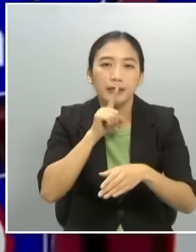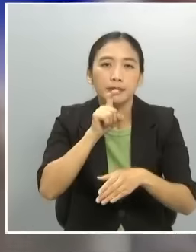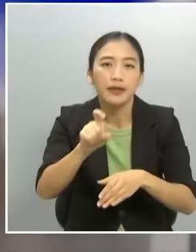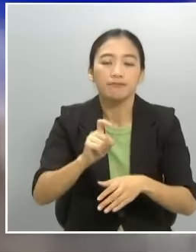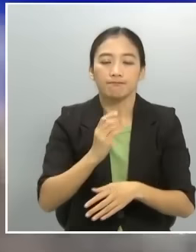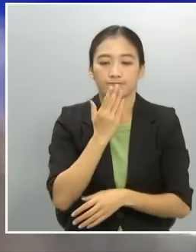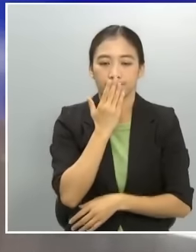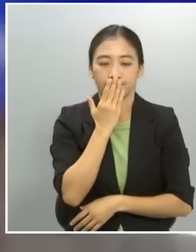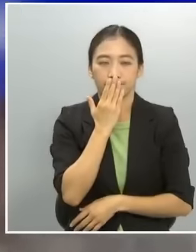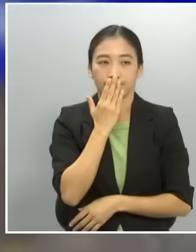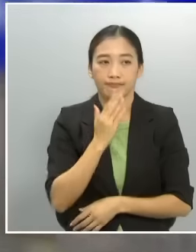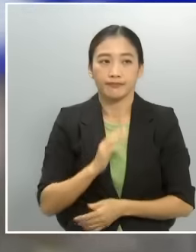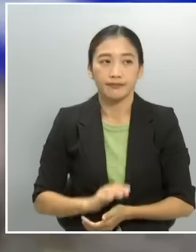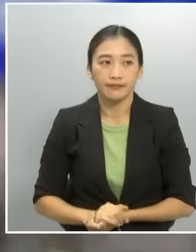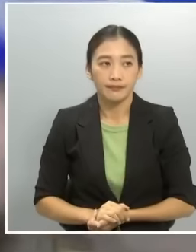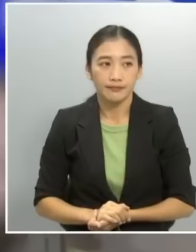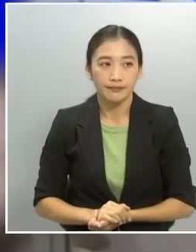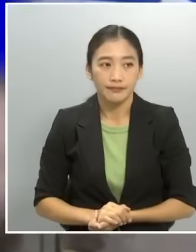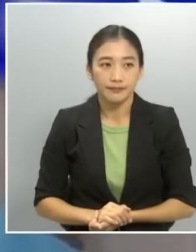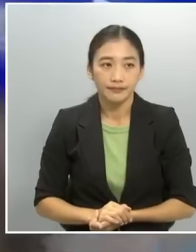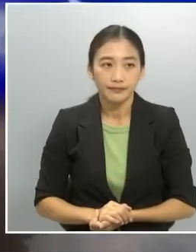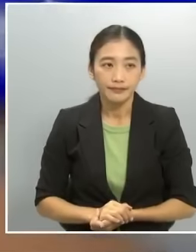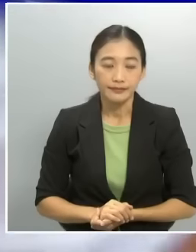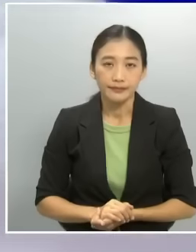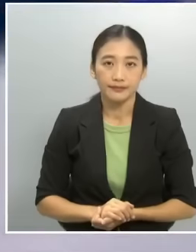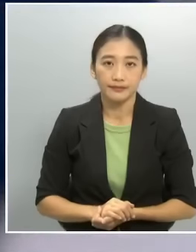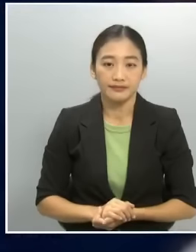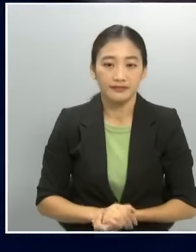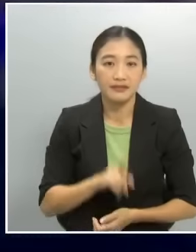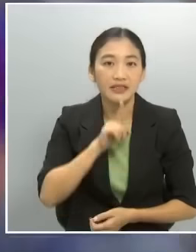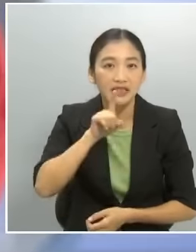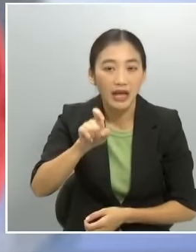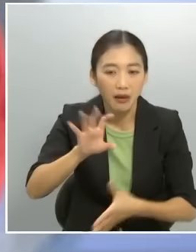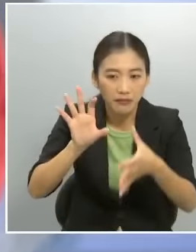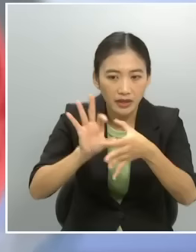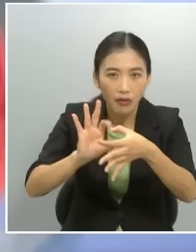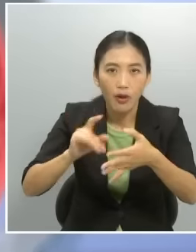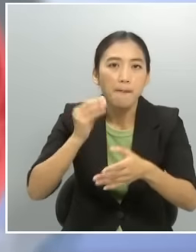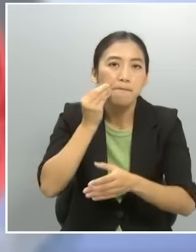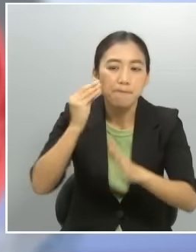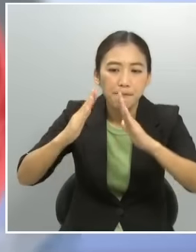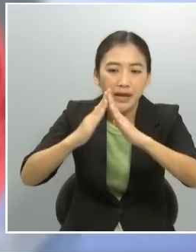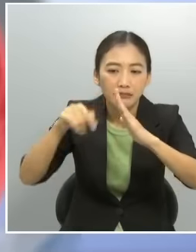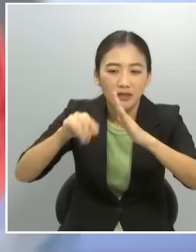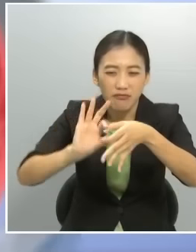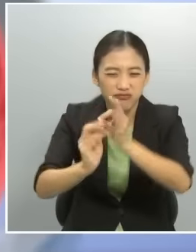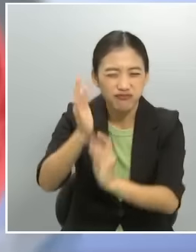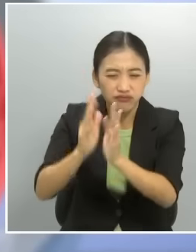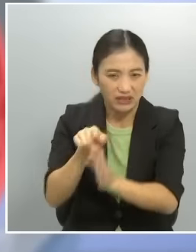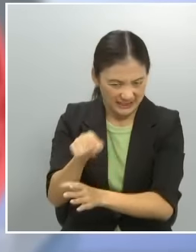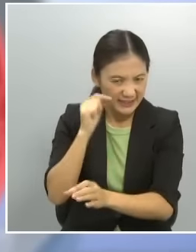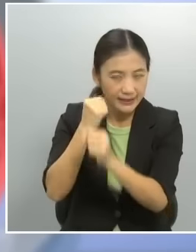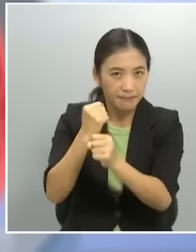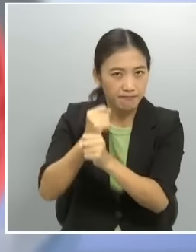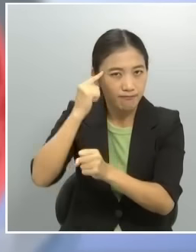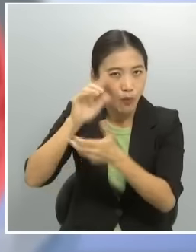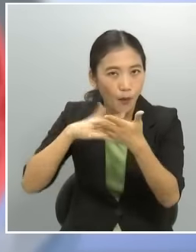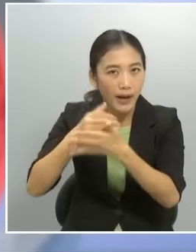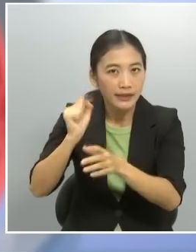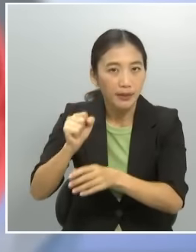ต่อไปก่อน ที่ทำก่อน ที่เกิดไฟไหม้ใช่ไหมพี่ ติ๊กบอกติ๊กขอโทษ ร้องไห้ด้วย ร้องห่มร้องไห้ติ๊กขอโท